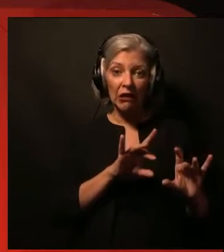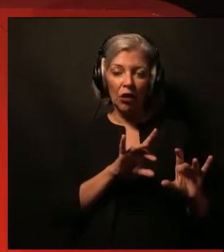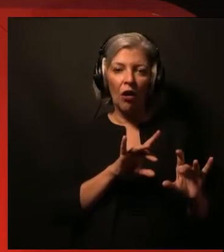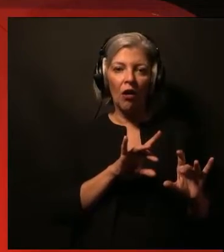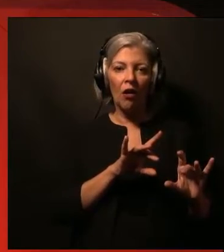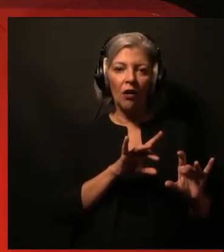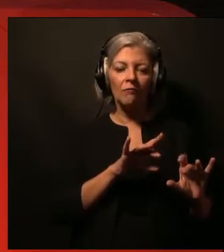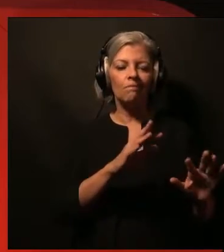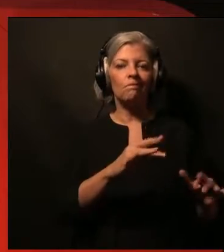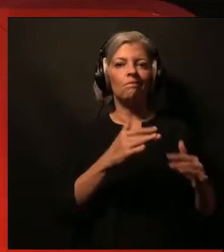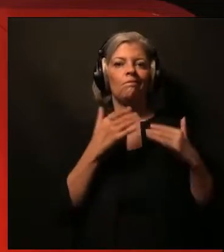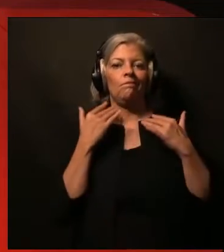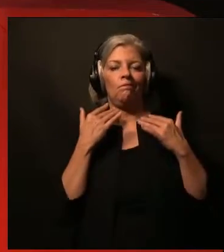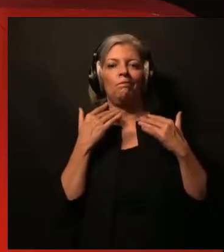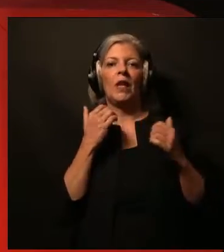nostra